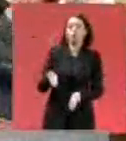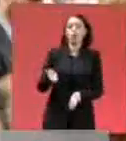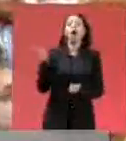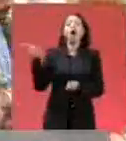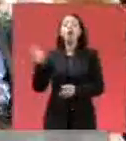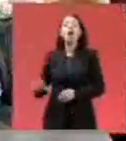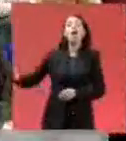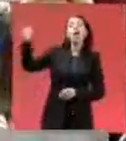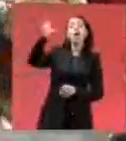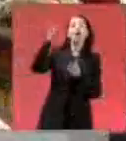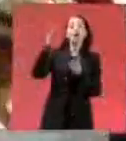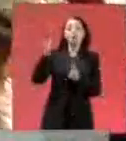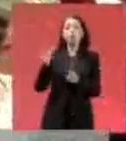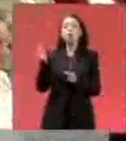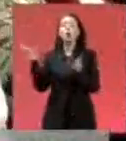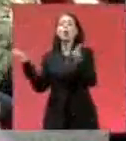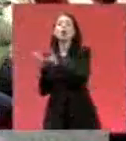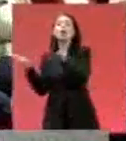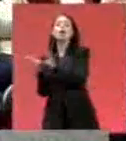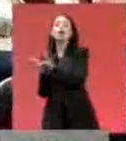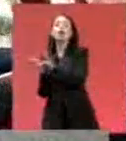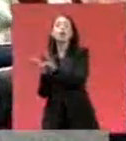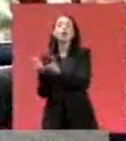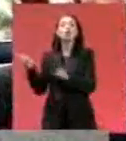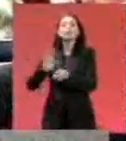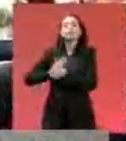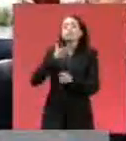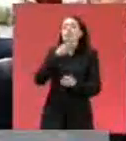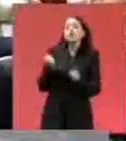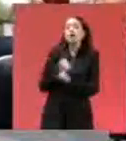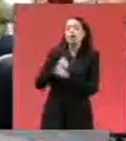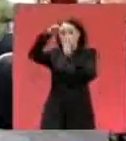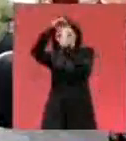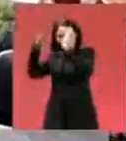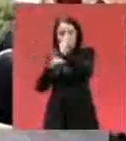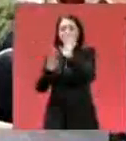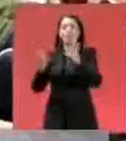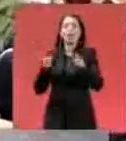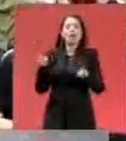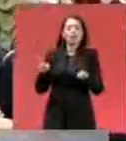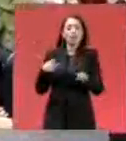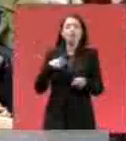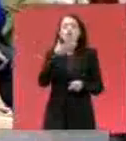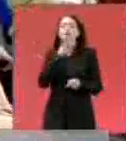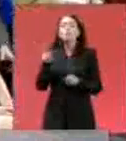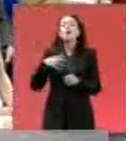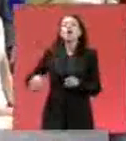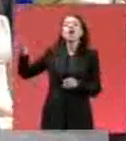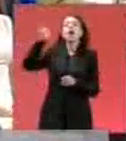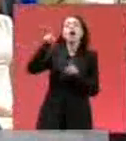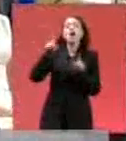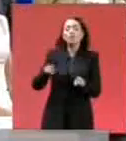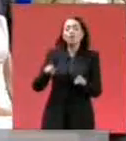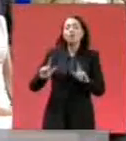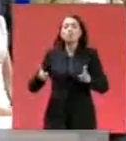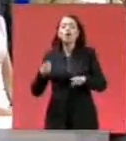αλλά την Ευρώπη των ολιγαρχών πάνω στα συντρίμια της εργασίας, δηλαδή μια Ευρώπη μίζερη, μια Ευρώπη